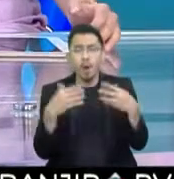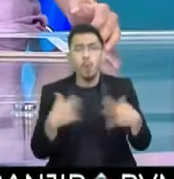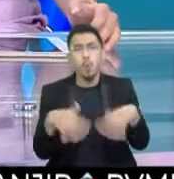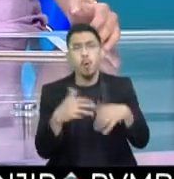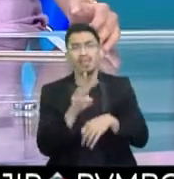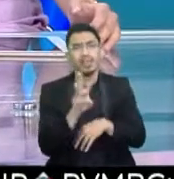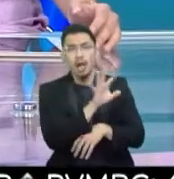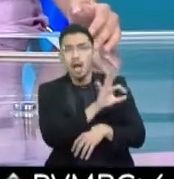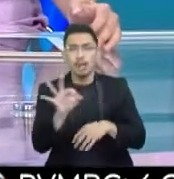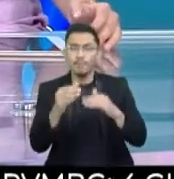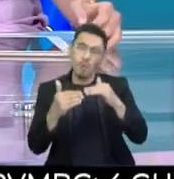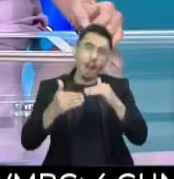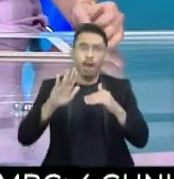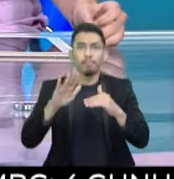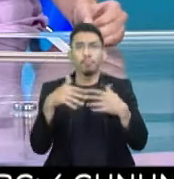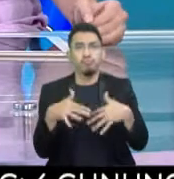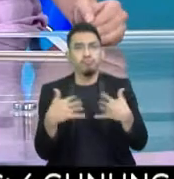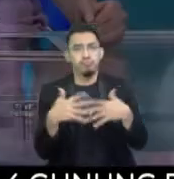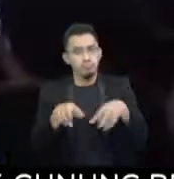hingga mencapai 3.000 penonton.